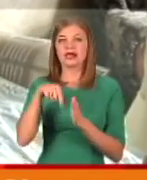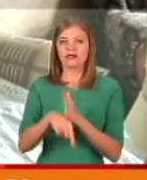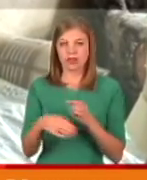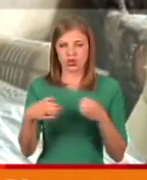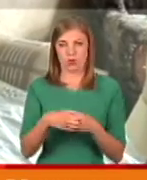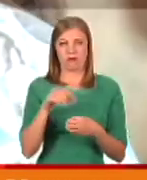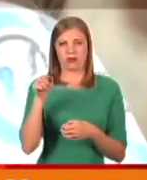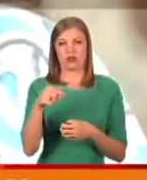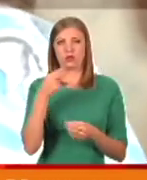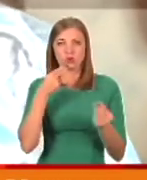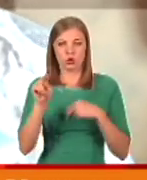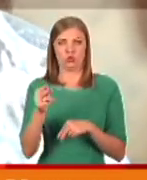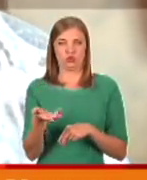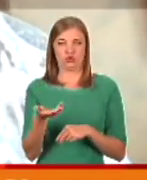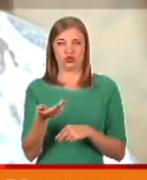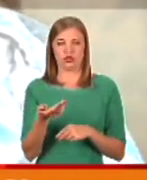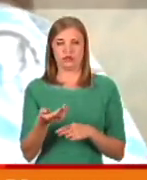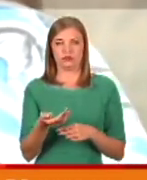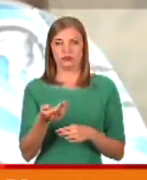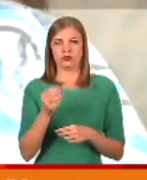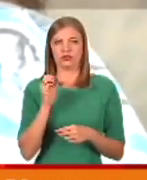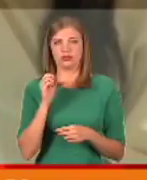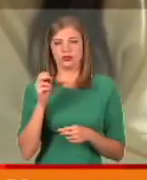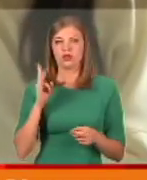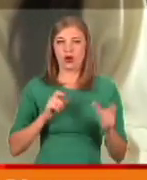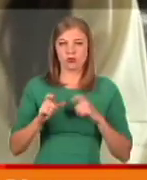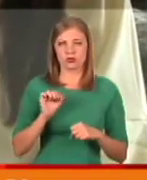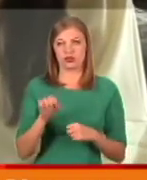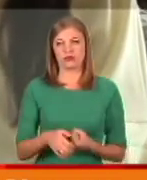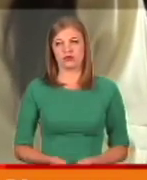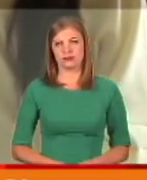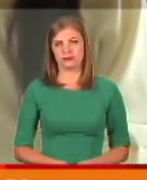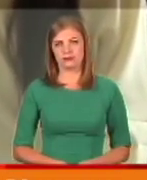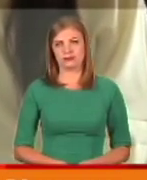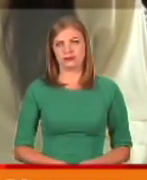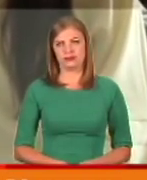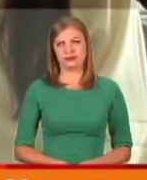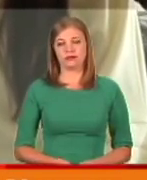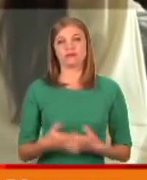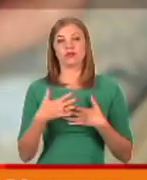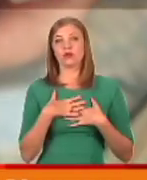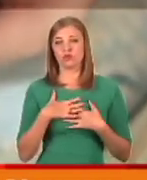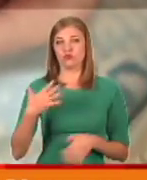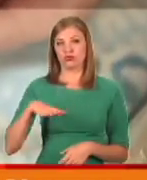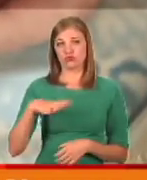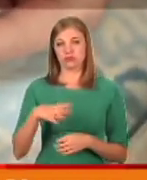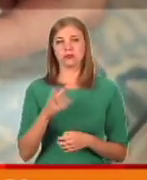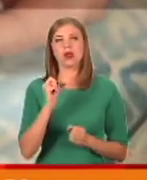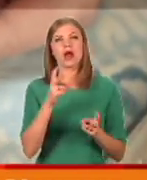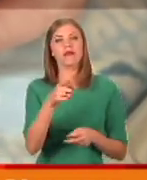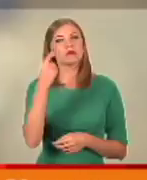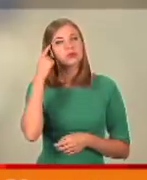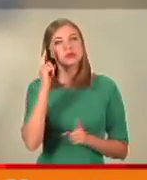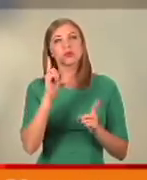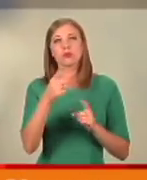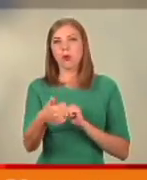пойдеш там. Вивчишся на Строполя, на чому-небудь, на курсах. Всі тебе люблять, ждуть. А як ви думаєте, чому